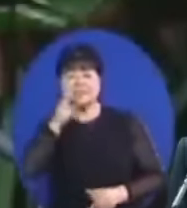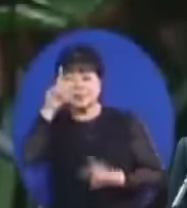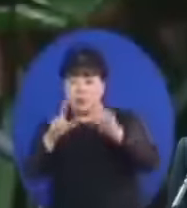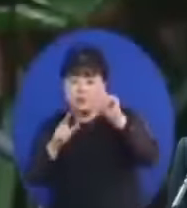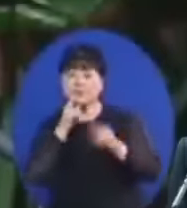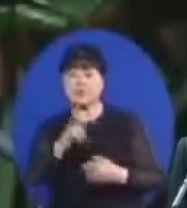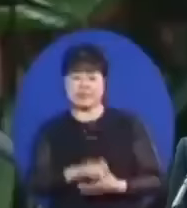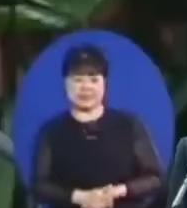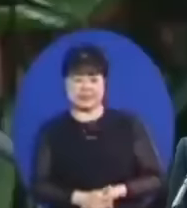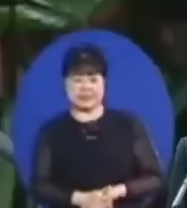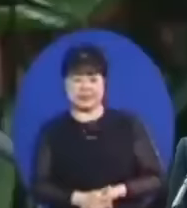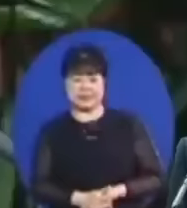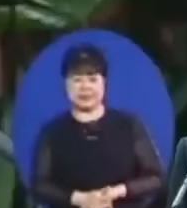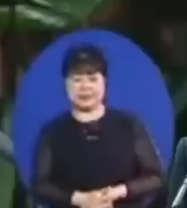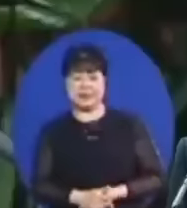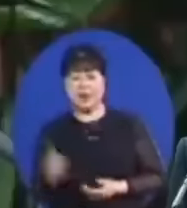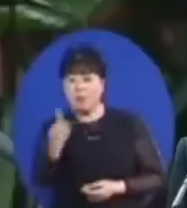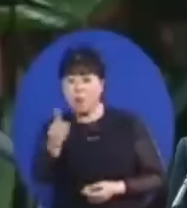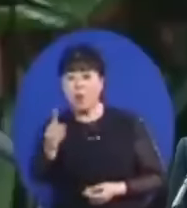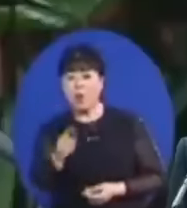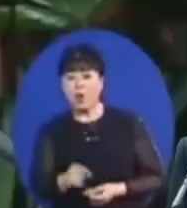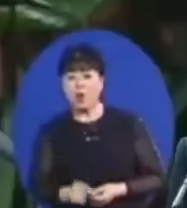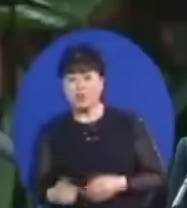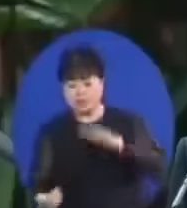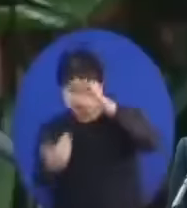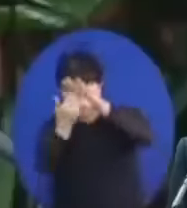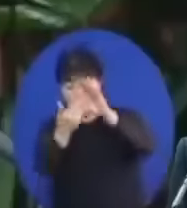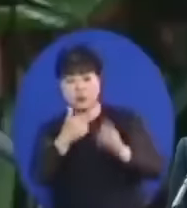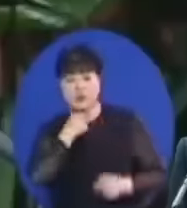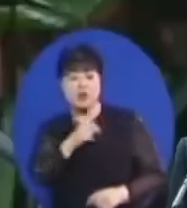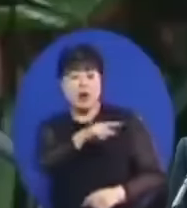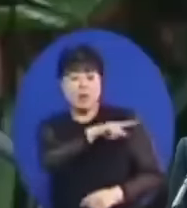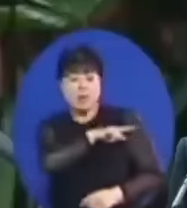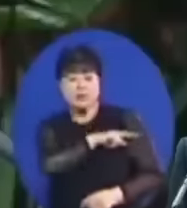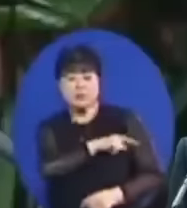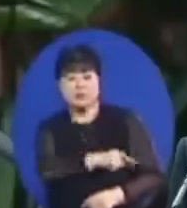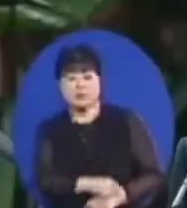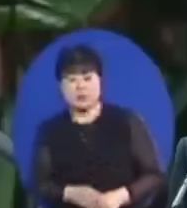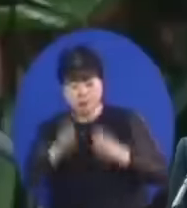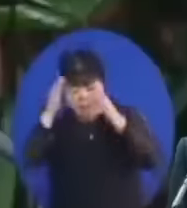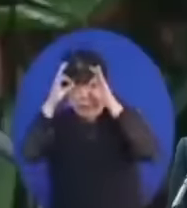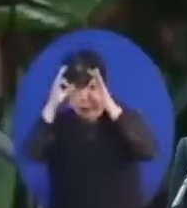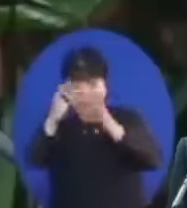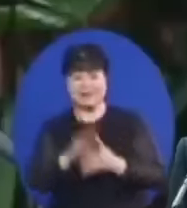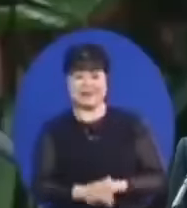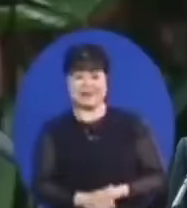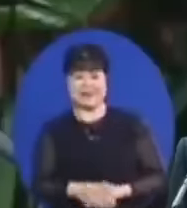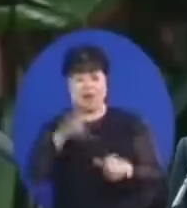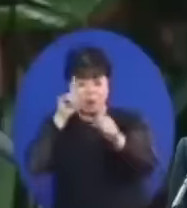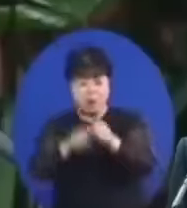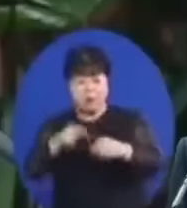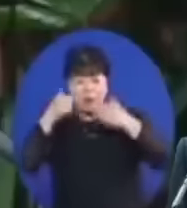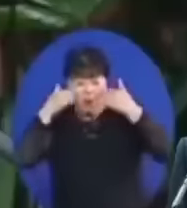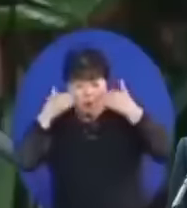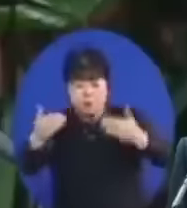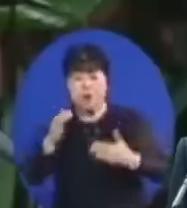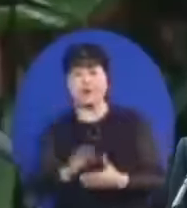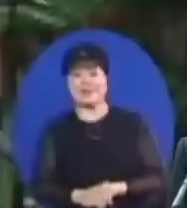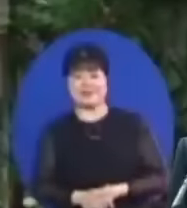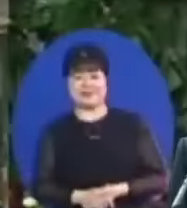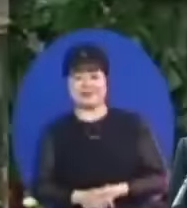성경은 말씀하고 있는 것입니다. 우리가 무엇인가 성취하기 위해서는 먼저 바라는 것이 있어야 되는 것입니다. 목표가 분명해야